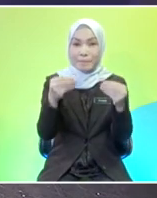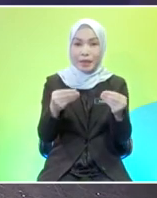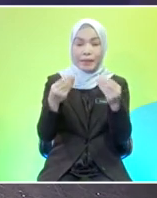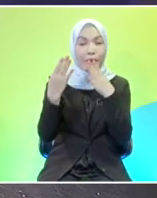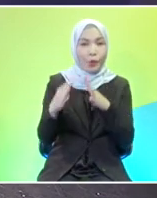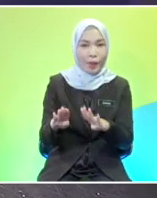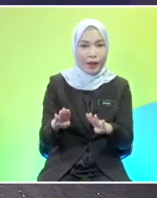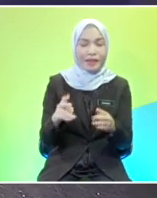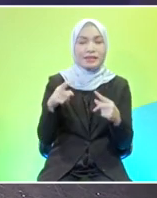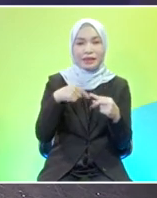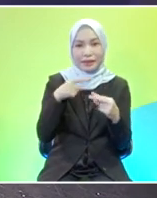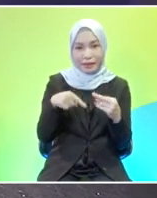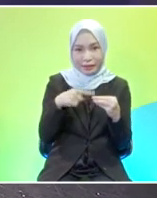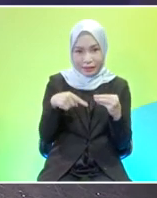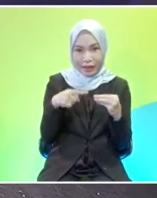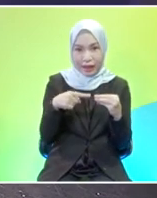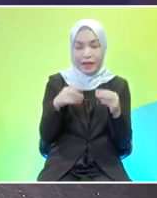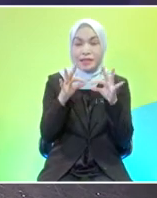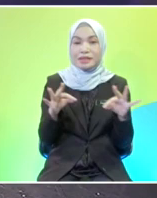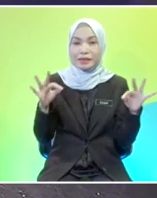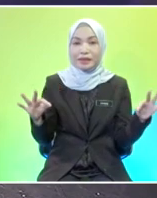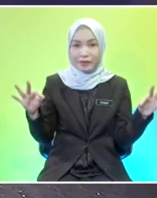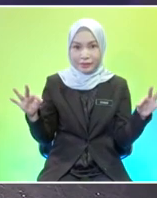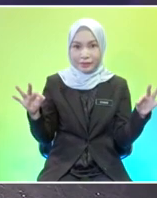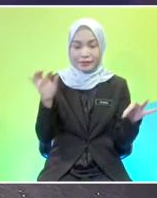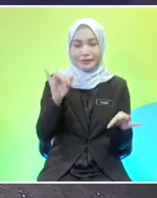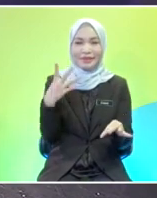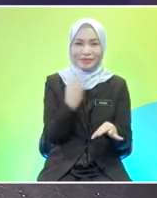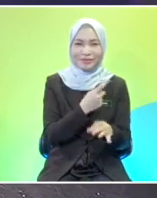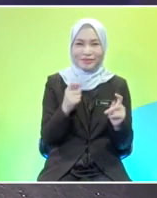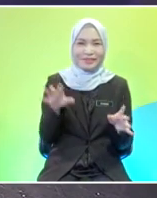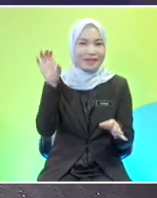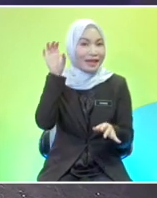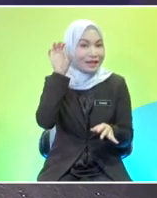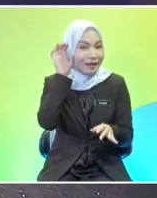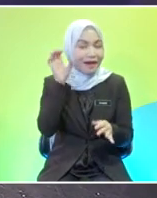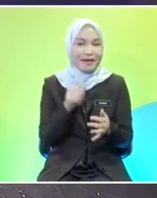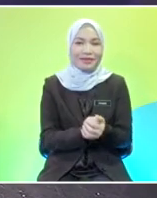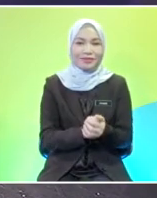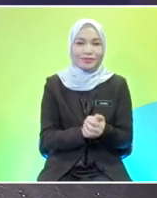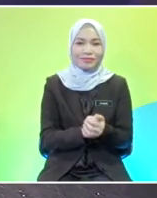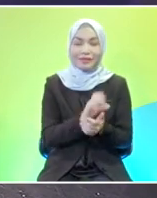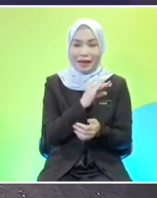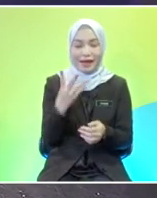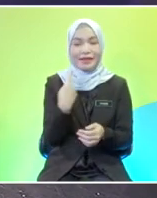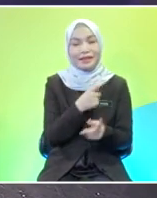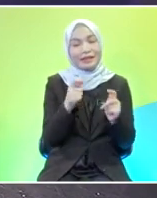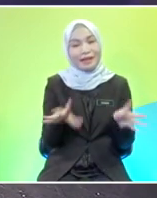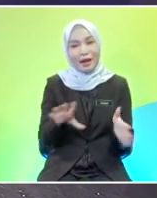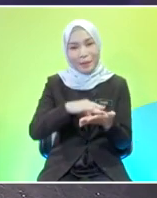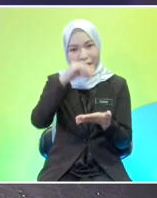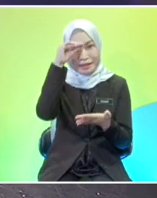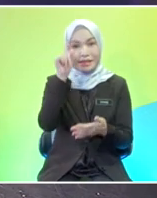dengar nampak macam kita main-main dengan kita makan tapi sebenarnya kita sudah belajar satu perkara yang